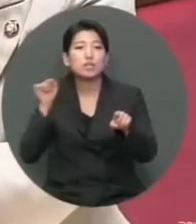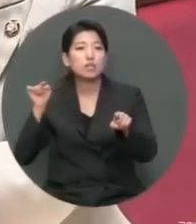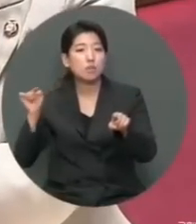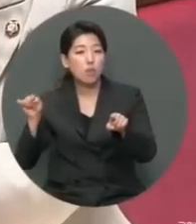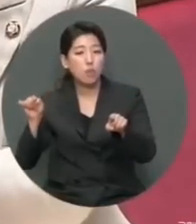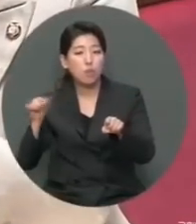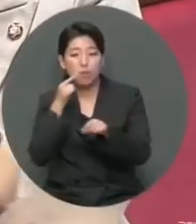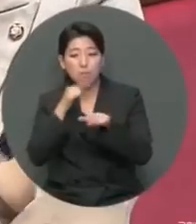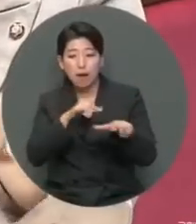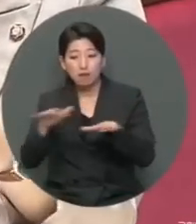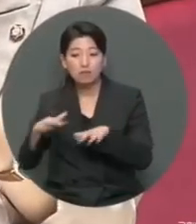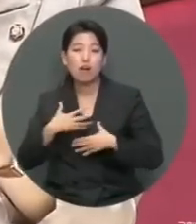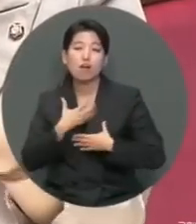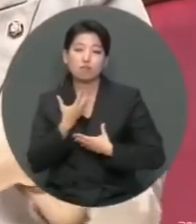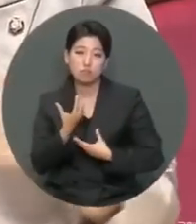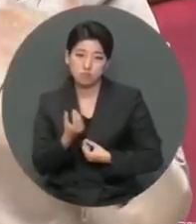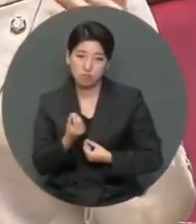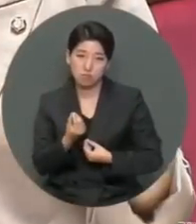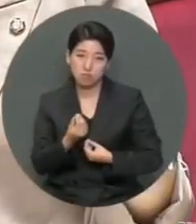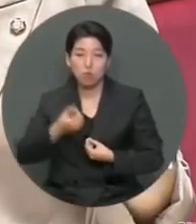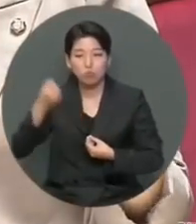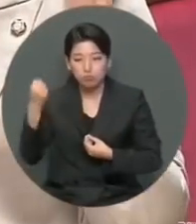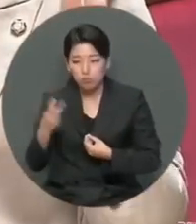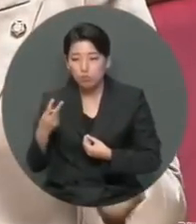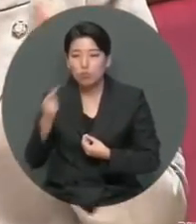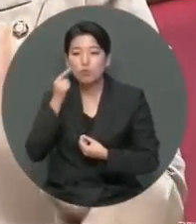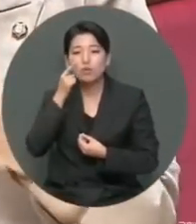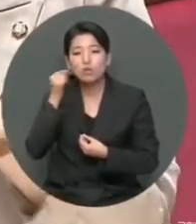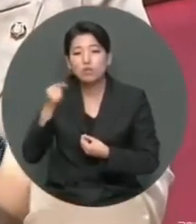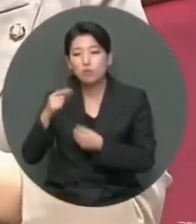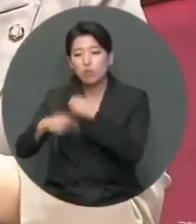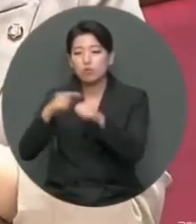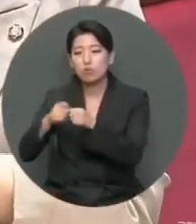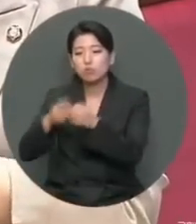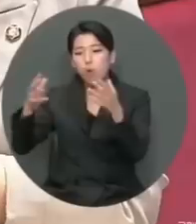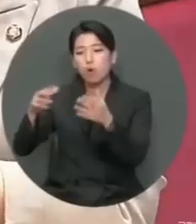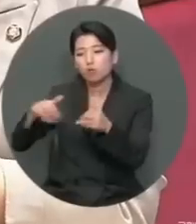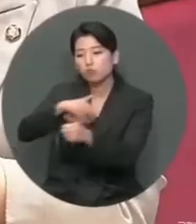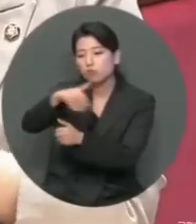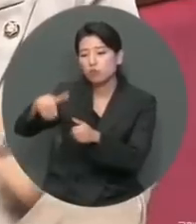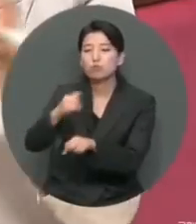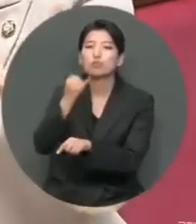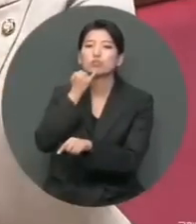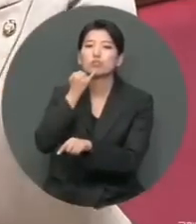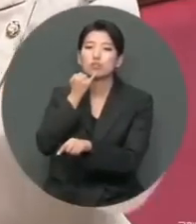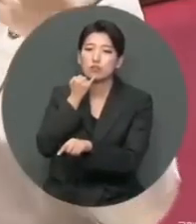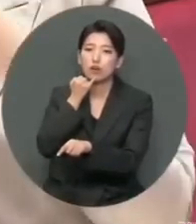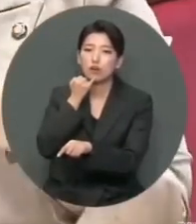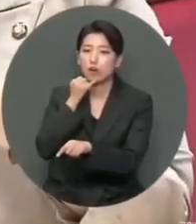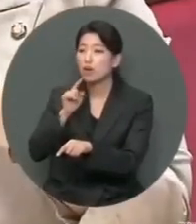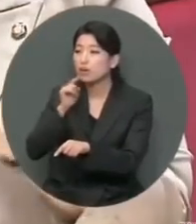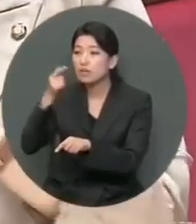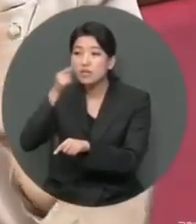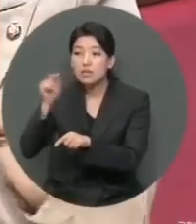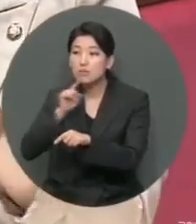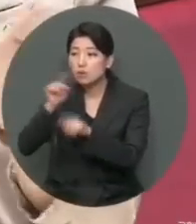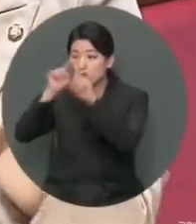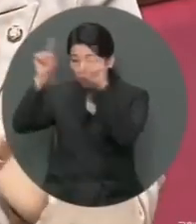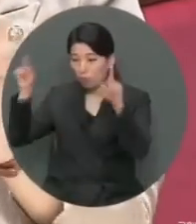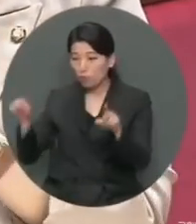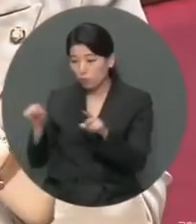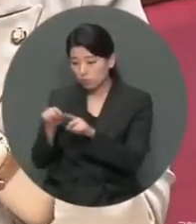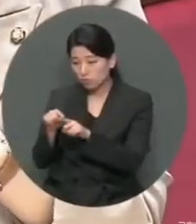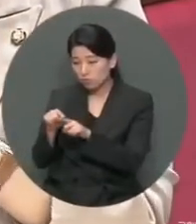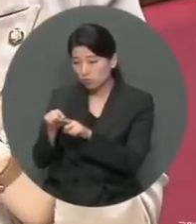생태계가 문제없다라고 기술해 놓은 도쿄전력의 방사선 환경영향평가 내용에 대해서 사실상 원용하면서 거기에 대해서